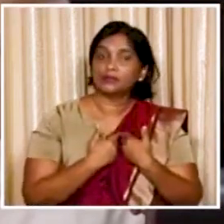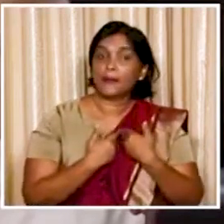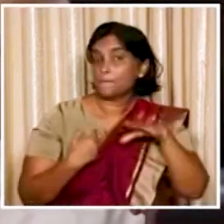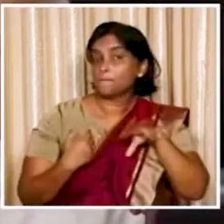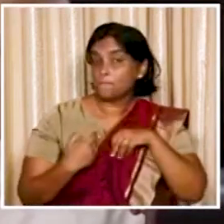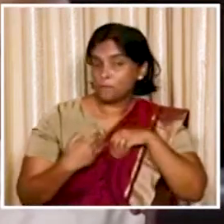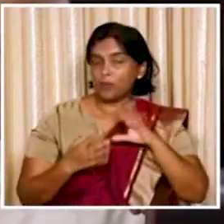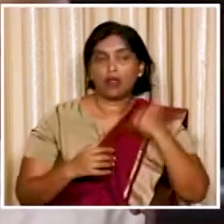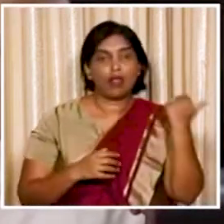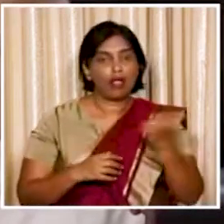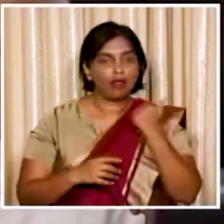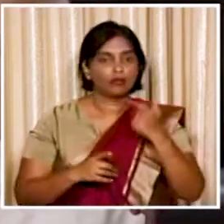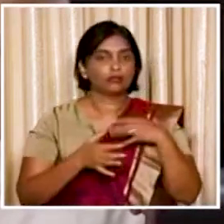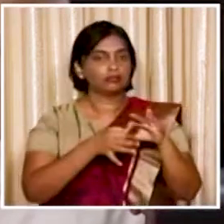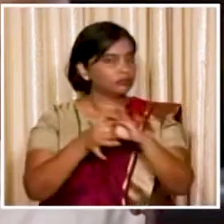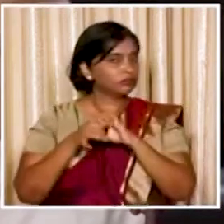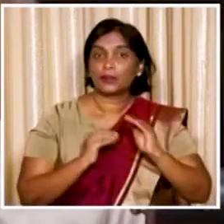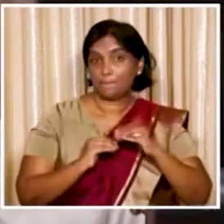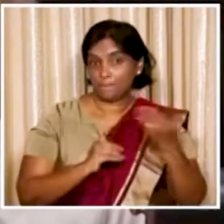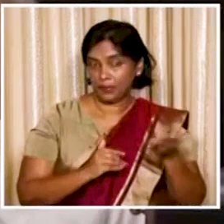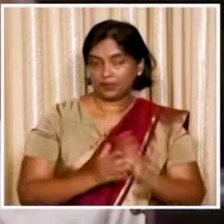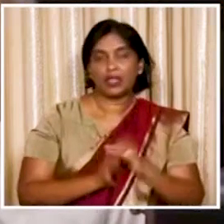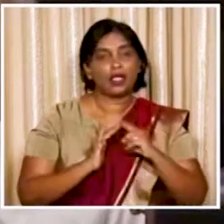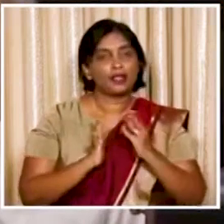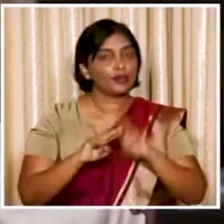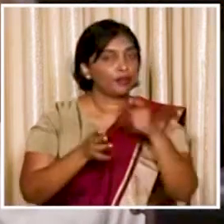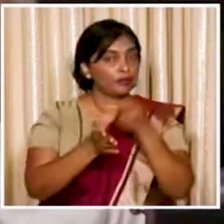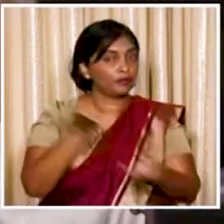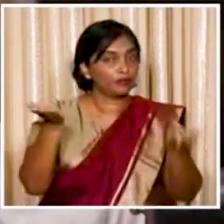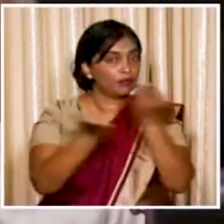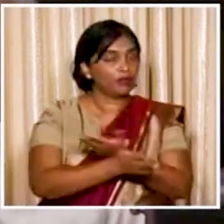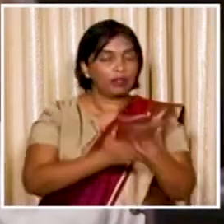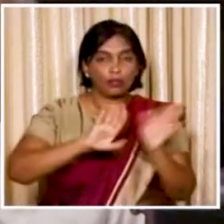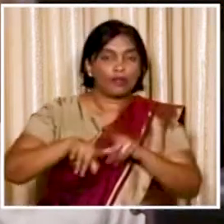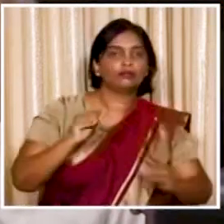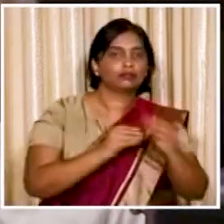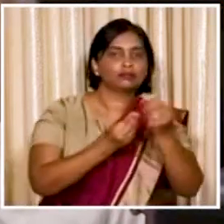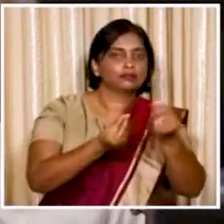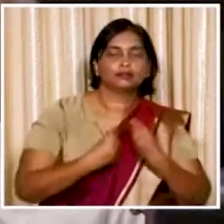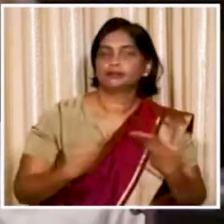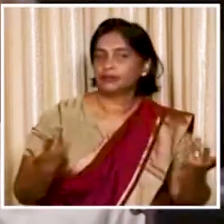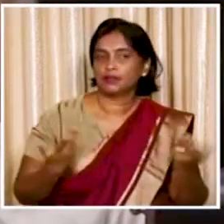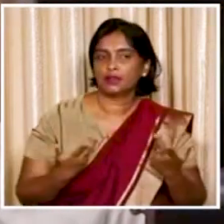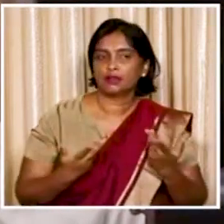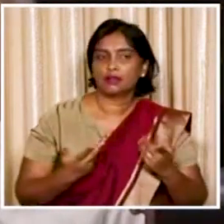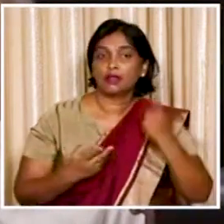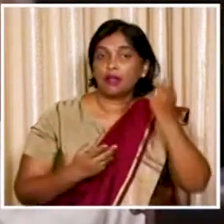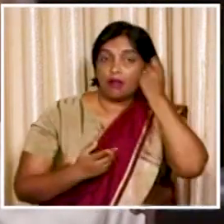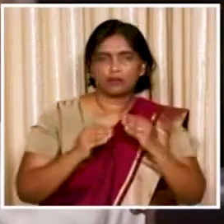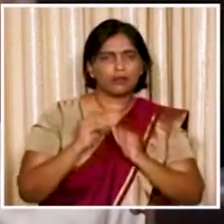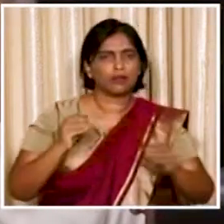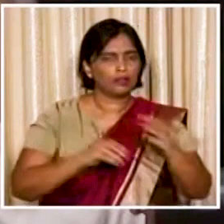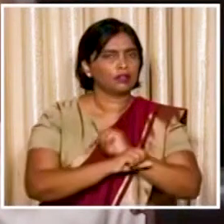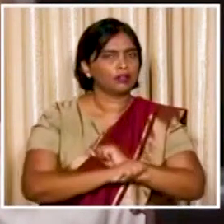පිලිගන්න අපි අලුත් ආරක්ෂක ජාලාවක් අපි ඇති කරන්න ඕන. IMF දිවිසුම හැර වෙන විකල්පයක් අපිට අද නැහැ. කවුරුත් එකක් යෝජනා කළත්